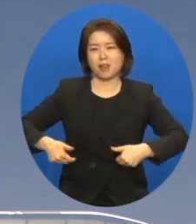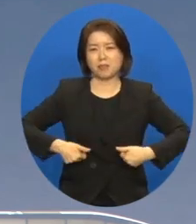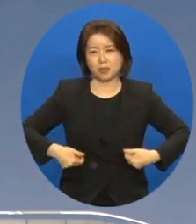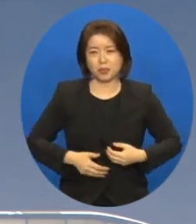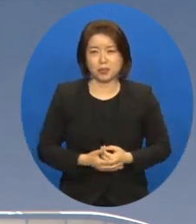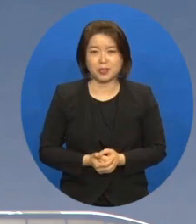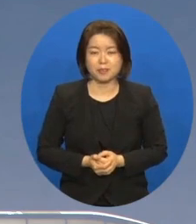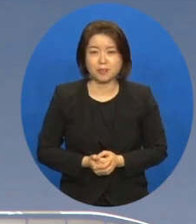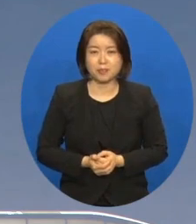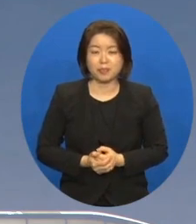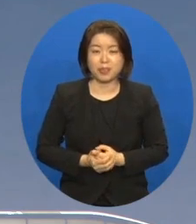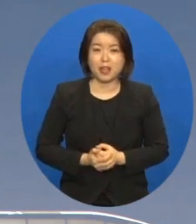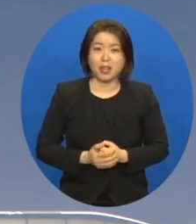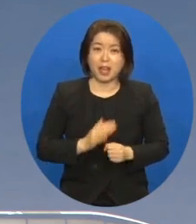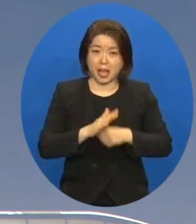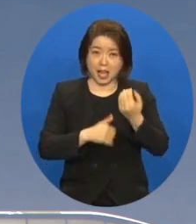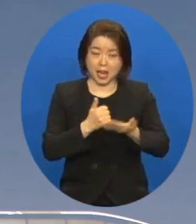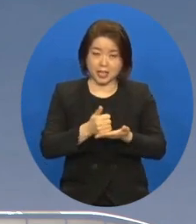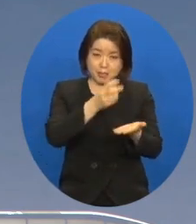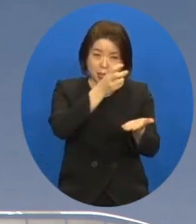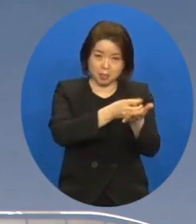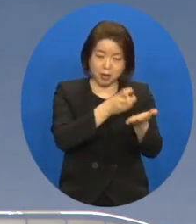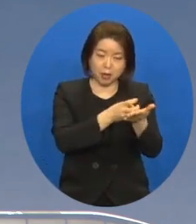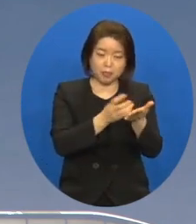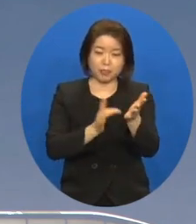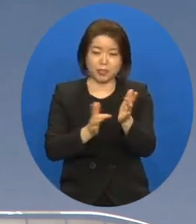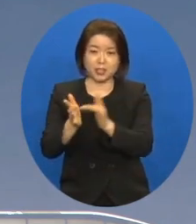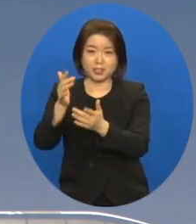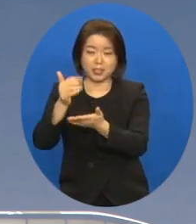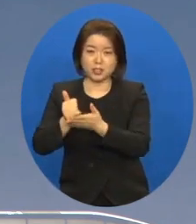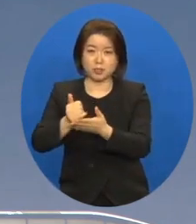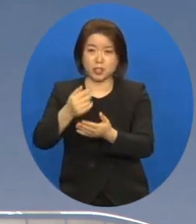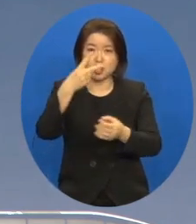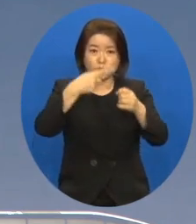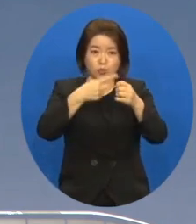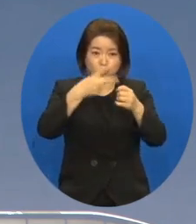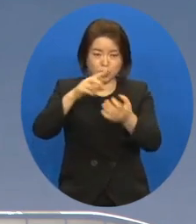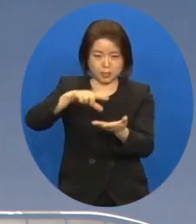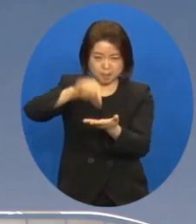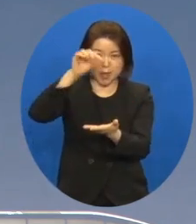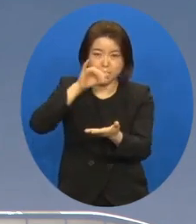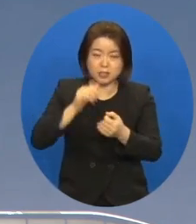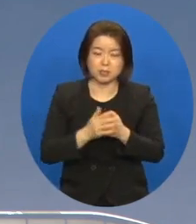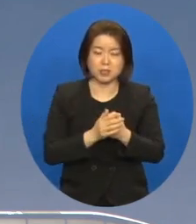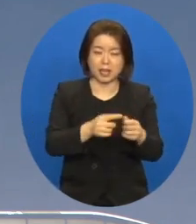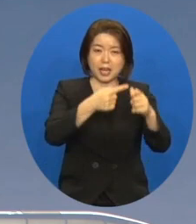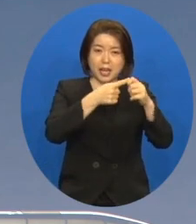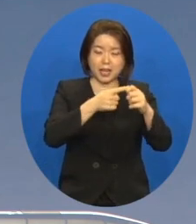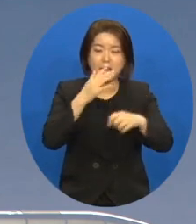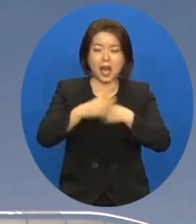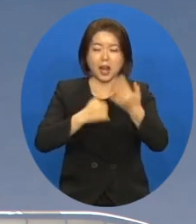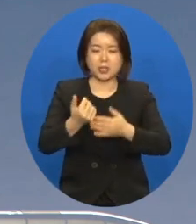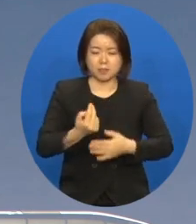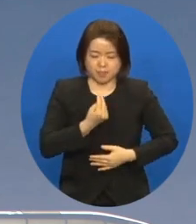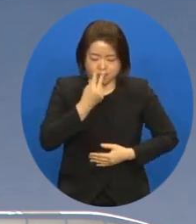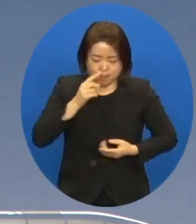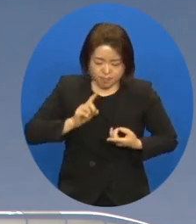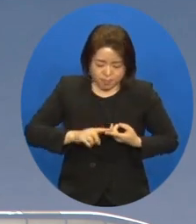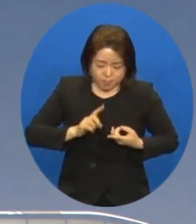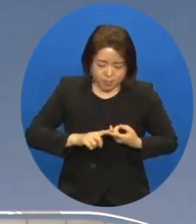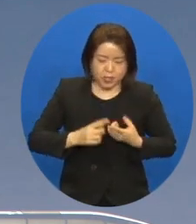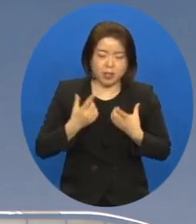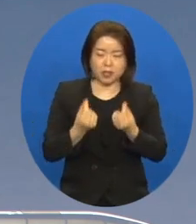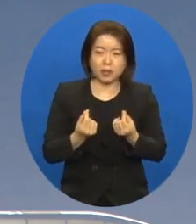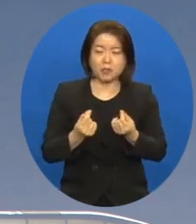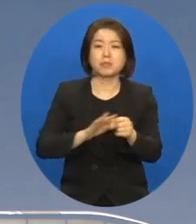하나님의 계명을 예수님이 두 가지로 요약하셨습니다. 하나는 하나님을 목숨을 다해 사랑하고 또 하나는